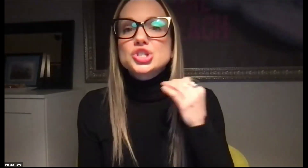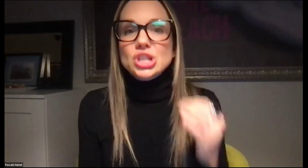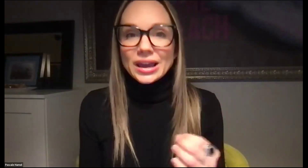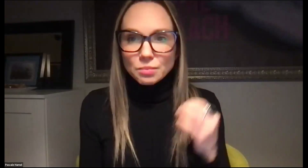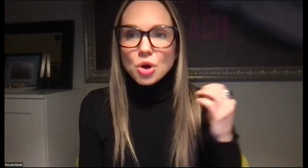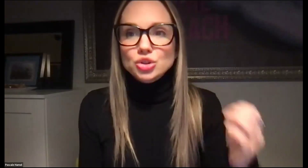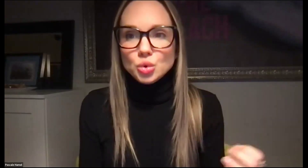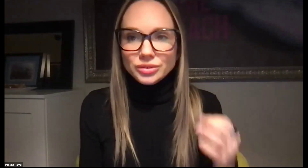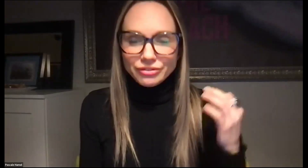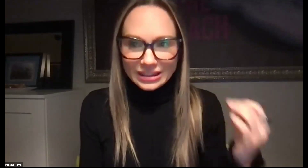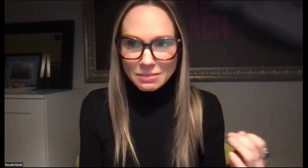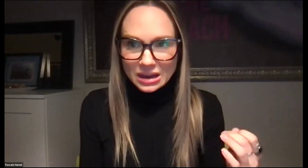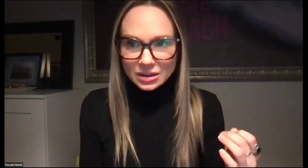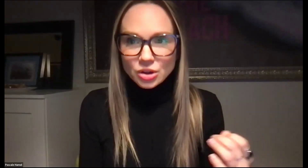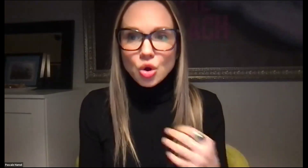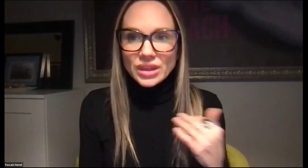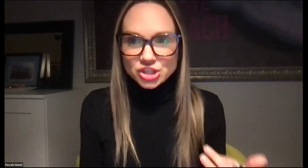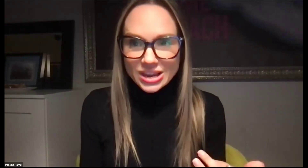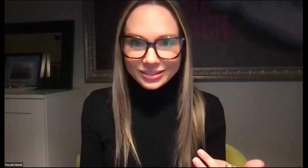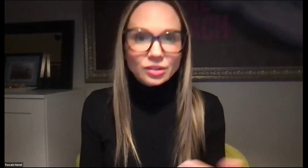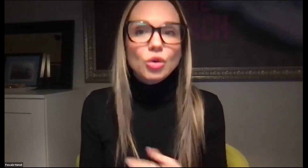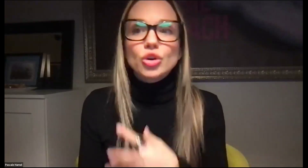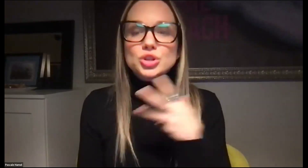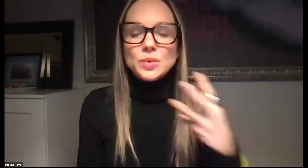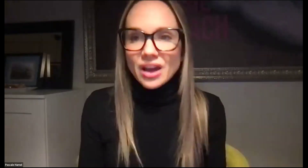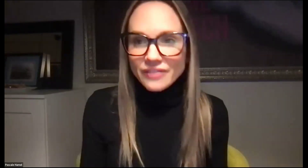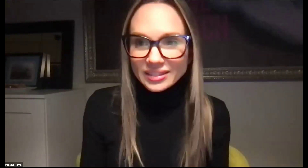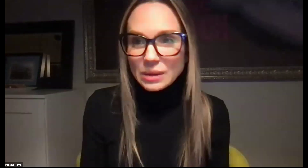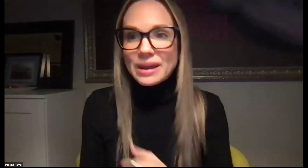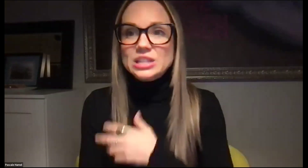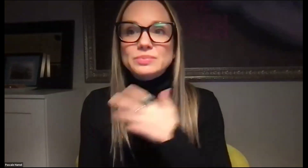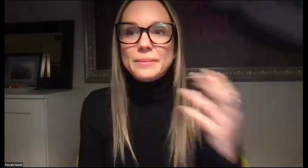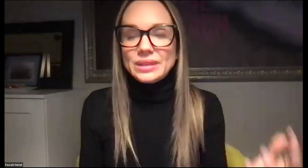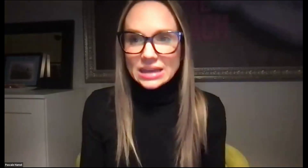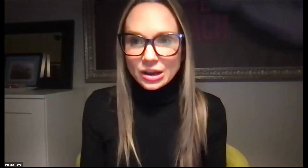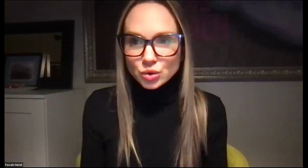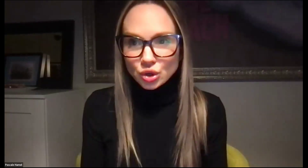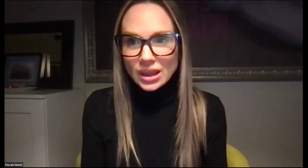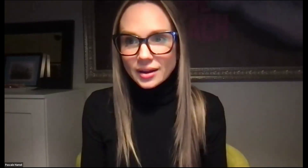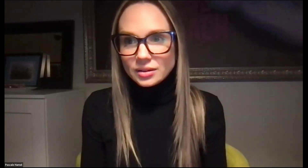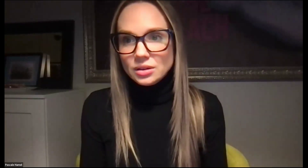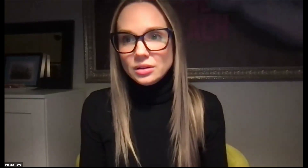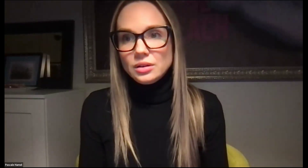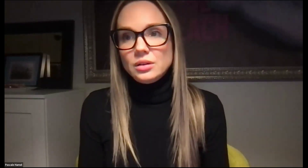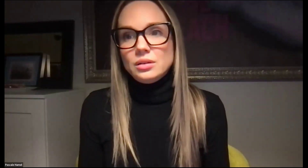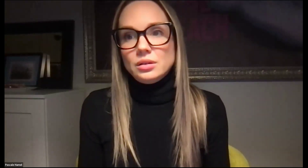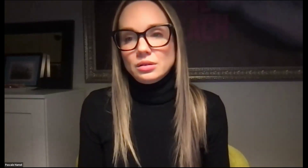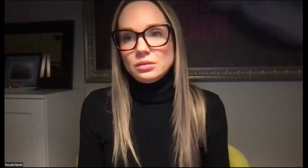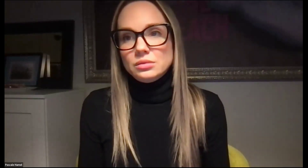que chaque morceau de vêtement qu'on achète, on a besoin de faire des pinces et d'amener ça à la couturière.